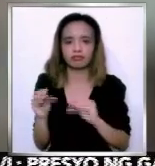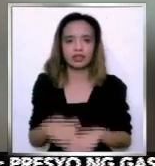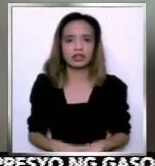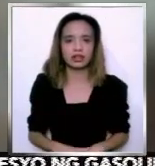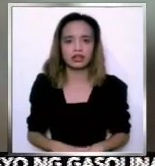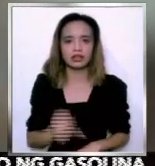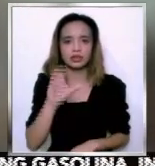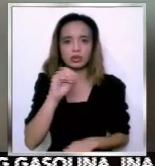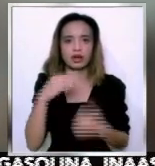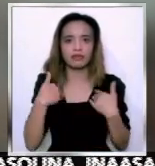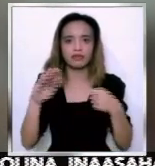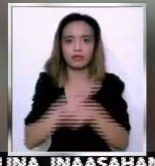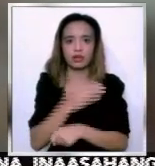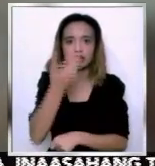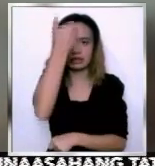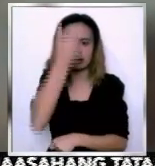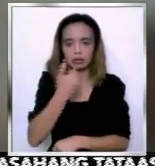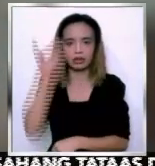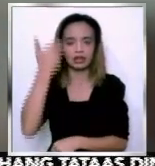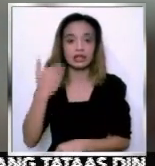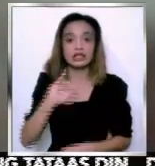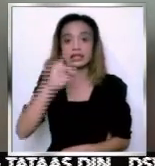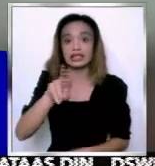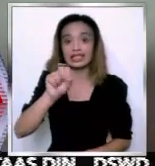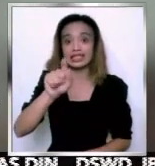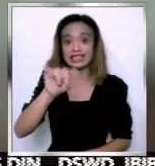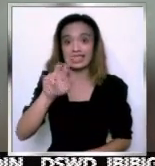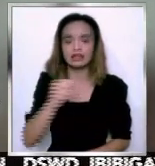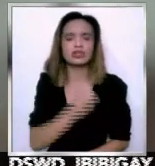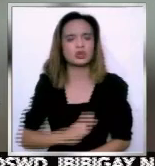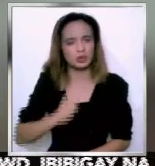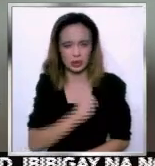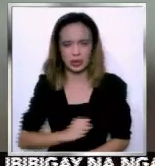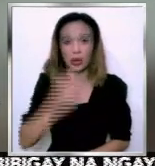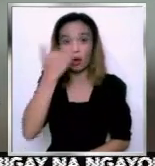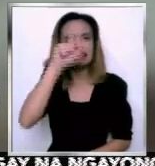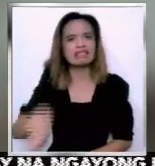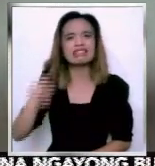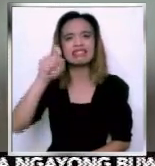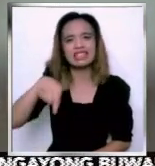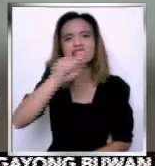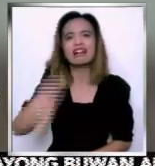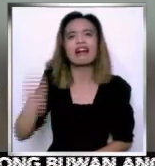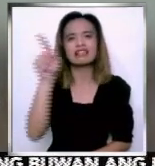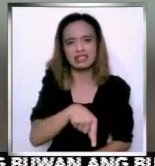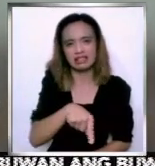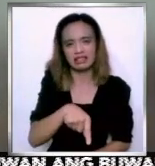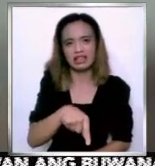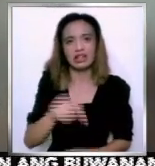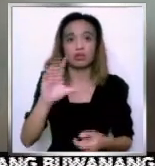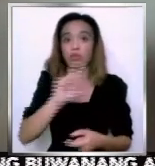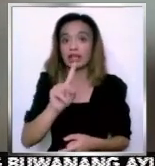paralysis in this side of my face. Nag-sorry si Justin dahil kinailangan niyang mag-cancel ng mga shows para magbigay daan sa